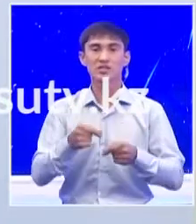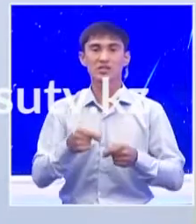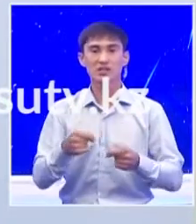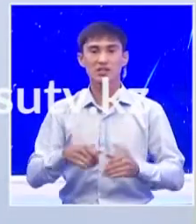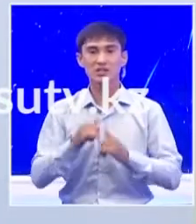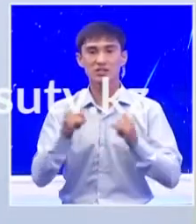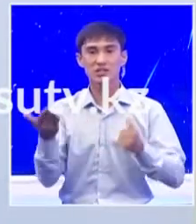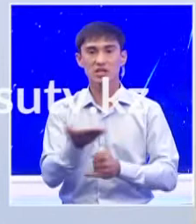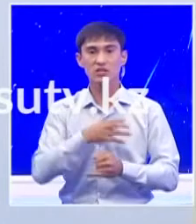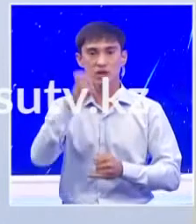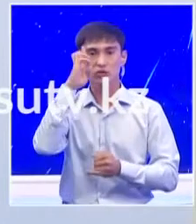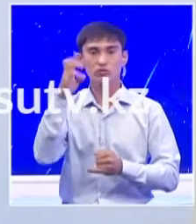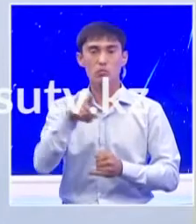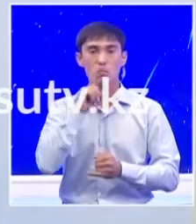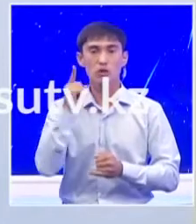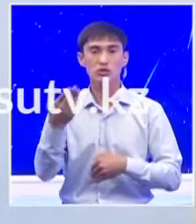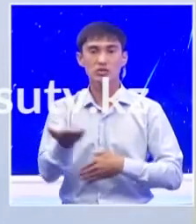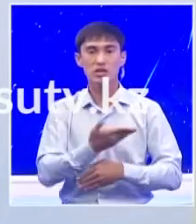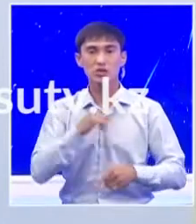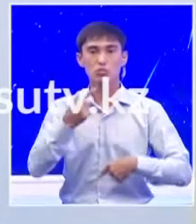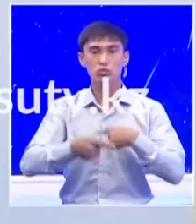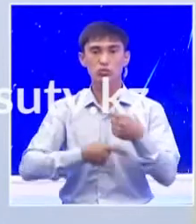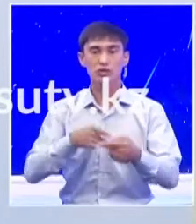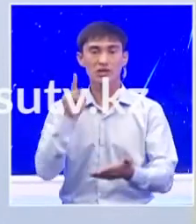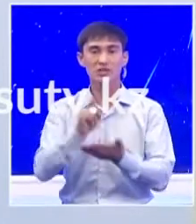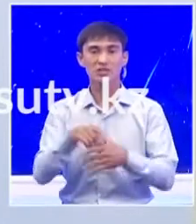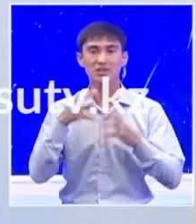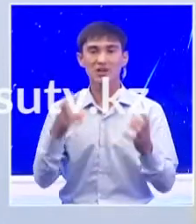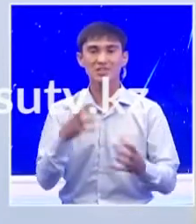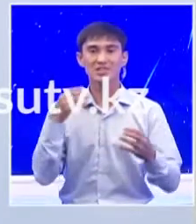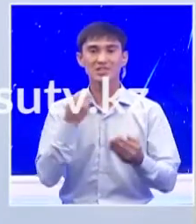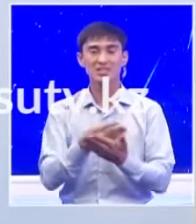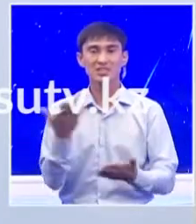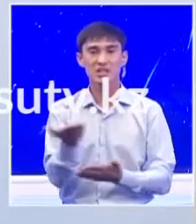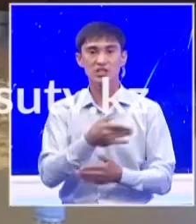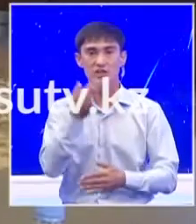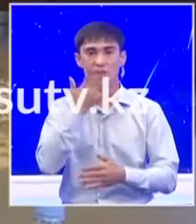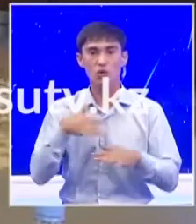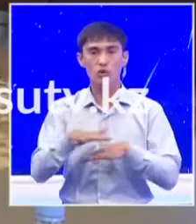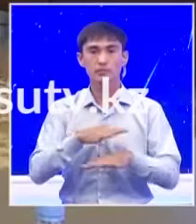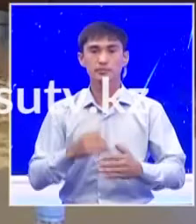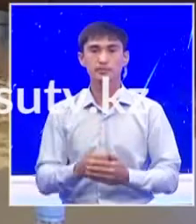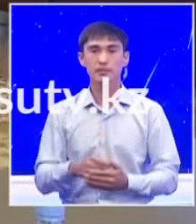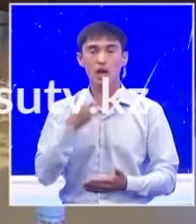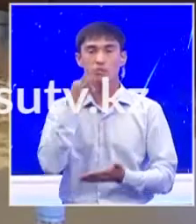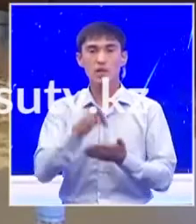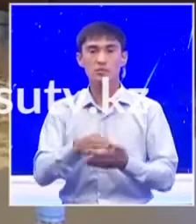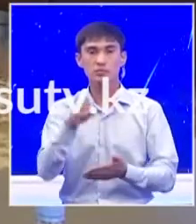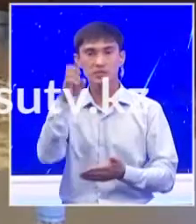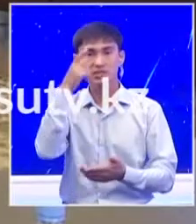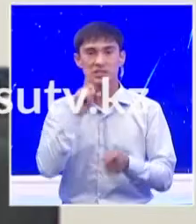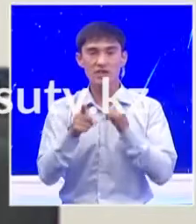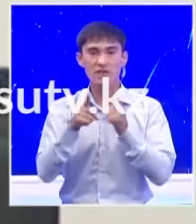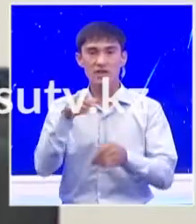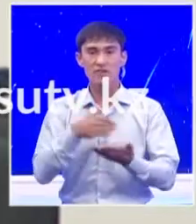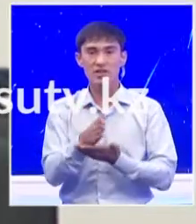нашего государства. Молодежь – наше будущее. Они должны сохранить ценности нашего народа. Отметим, Совет ветеранов